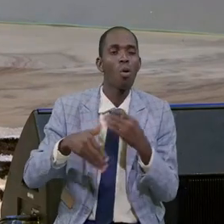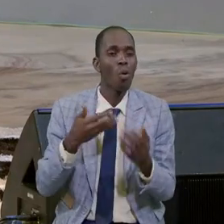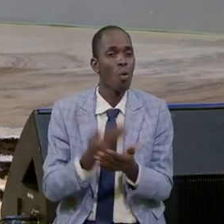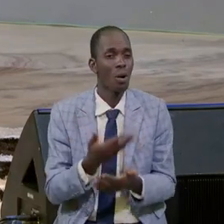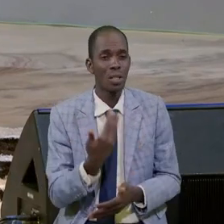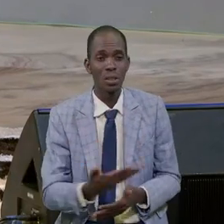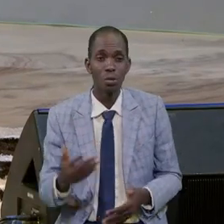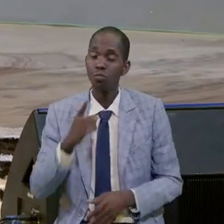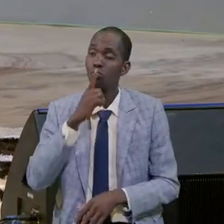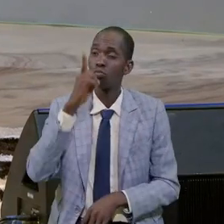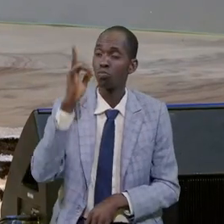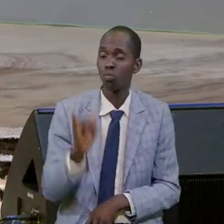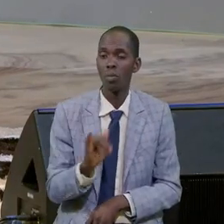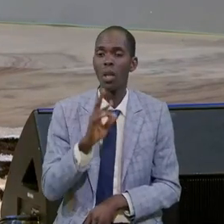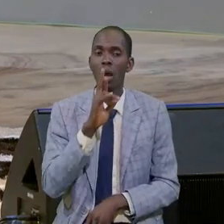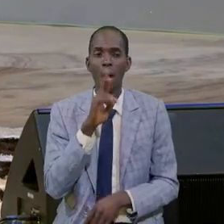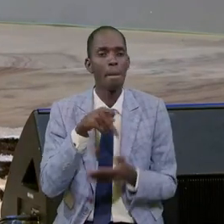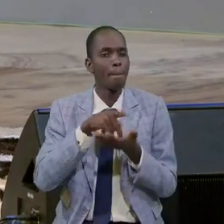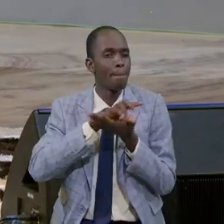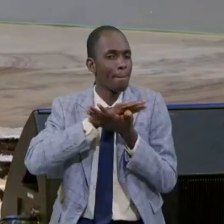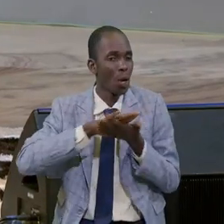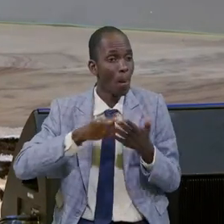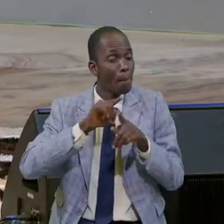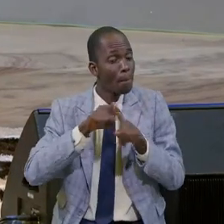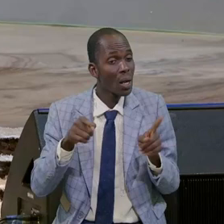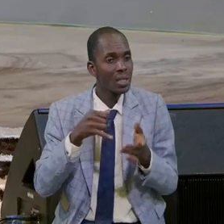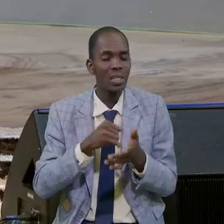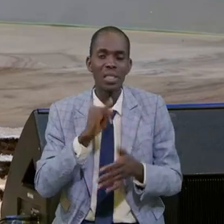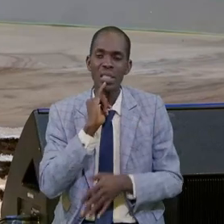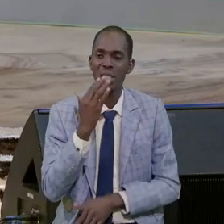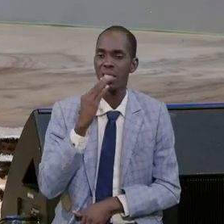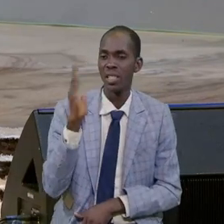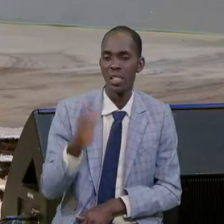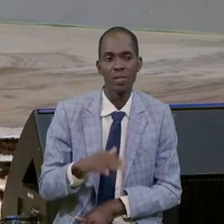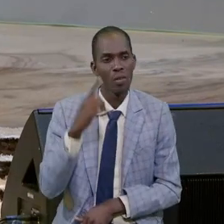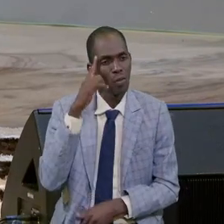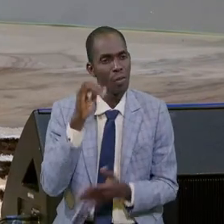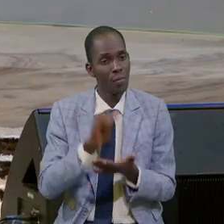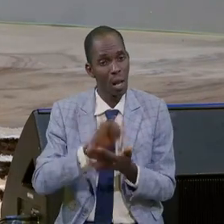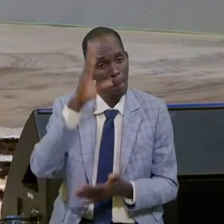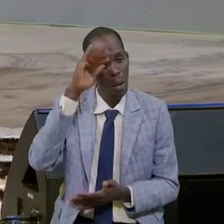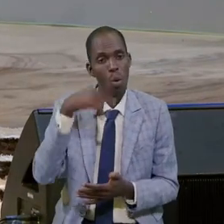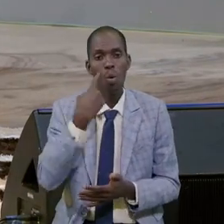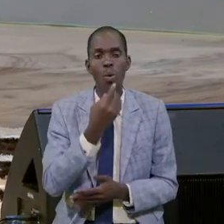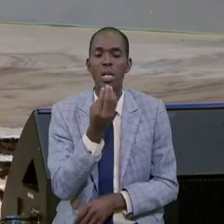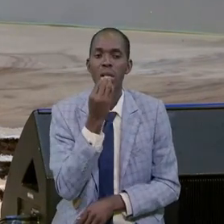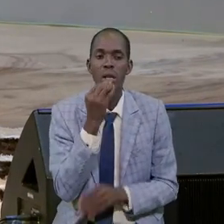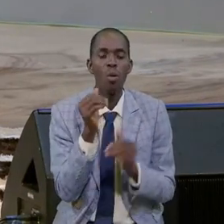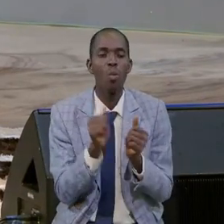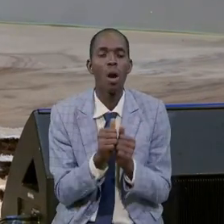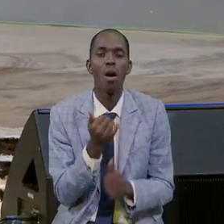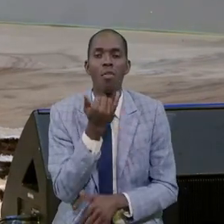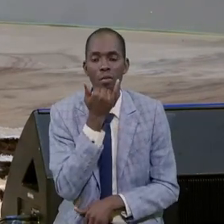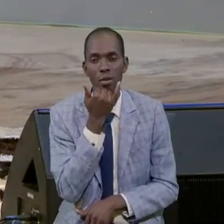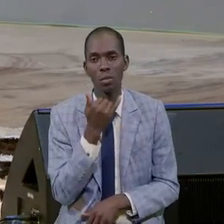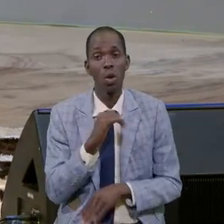Dieu. À la vérité, toutes choses sont pures. Mais il est mal à l'homme, quand il mange, de